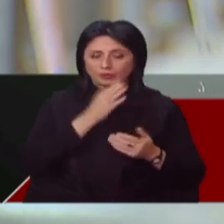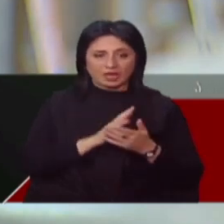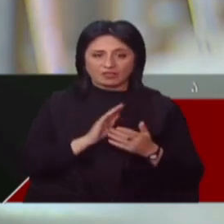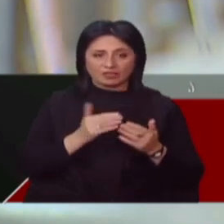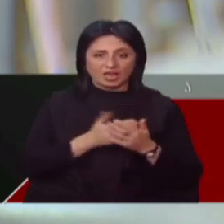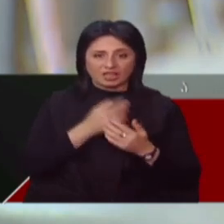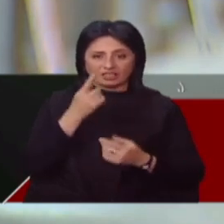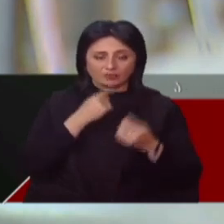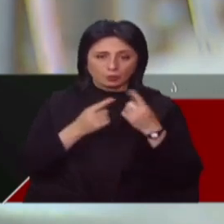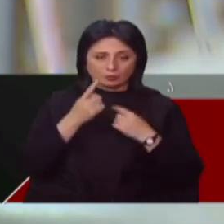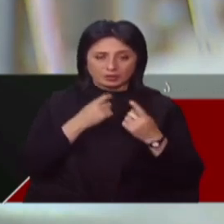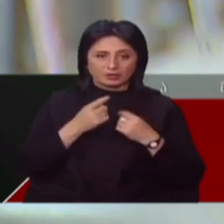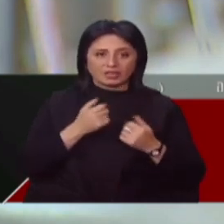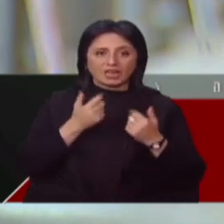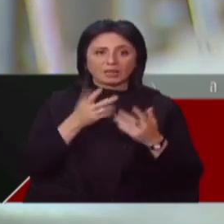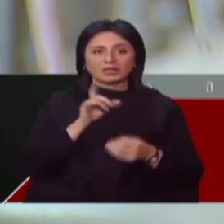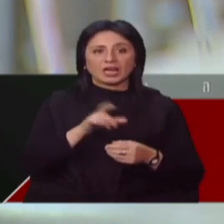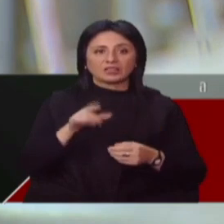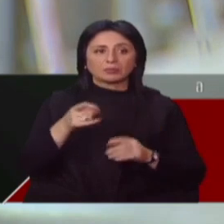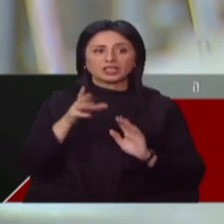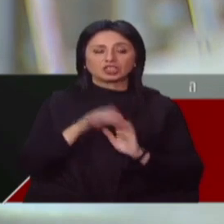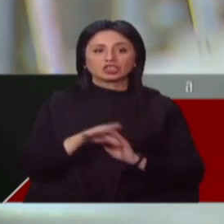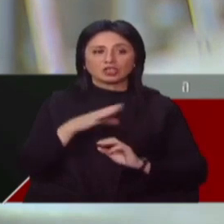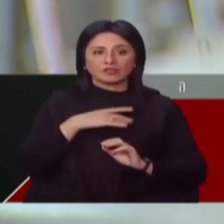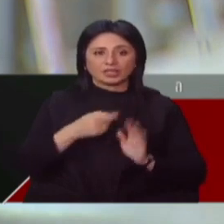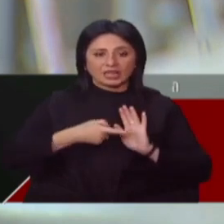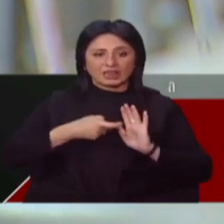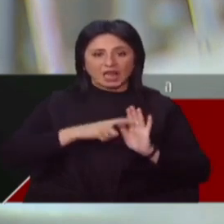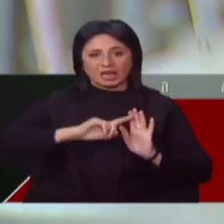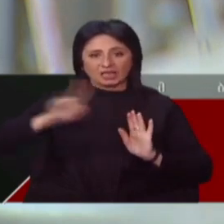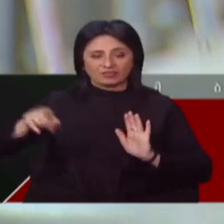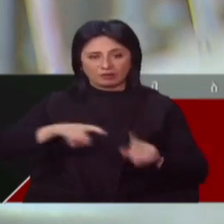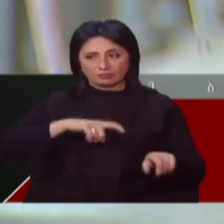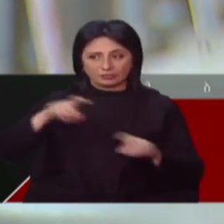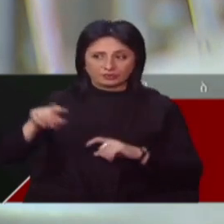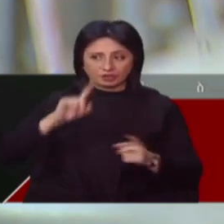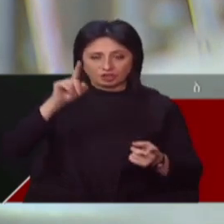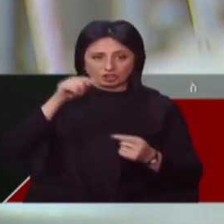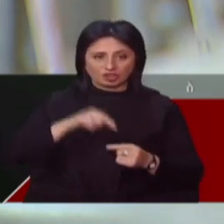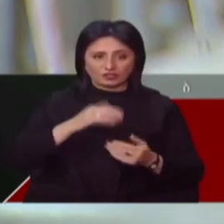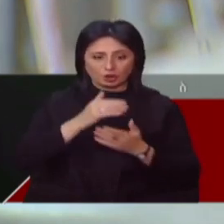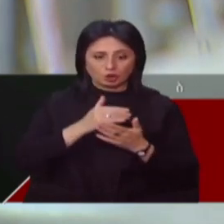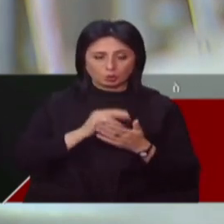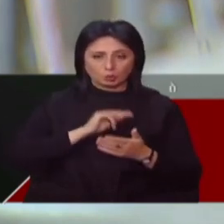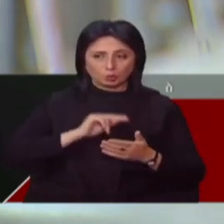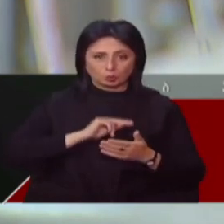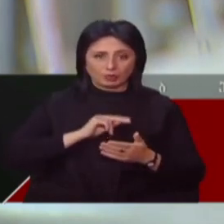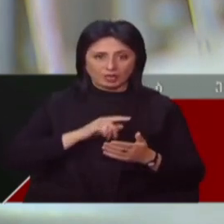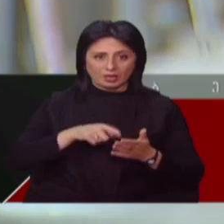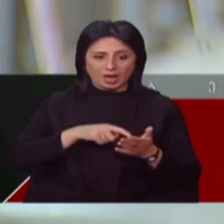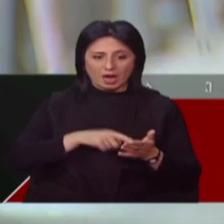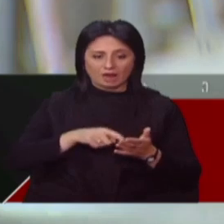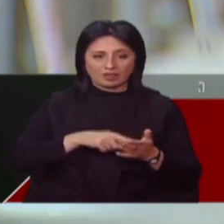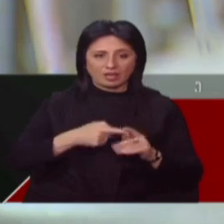გვაქვს ახალი ინფორმაცია, რამდენიმე ადამიანი, მათ შორის იყო დაკითხვაზე გადაყვანილი და უკვე შესაბამისი სტრუქტურები გაარკვევენ